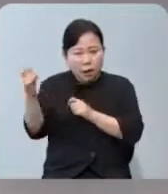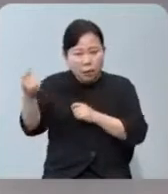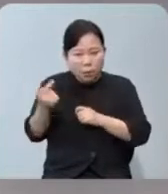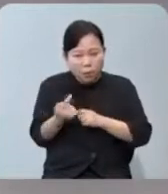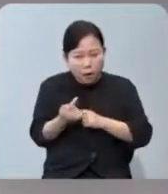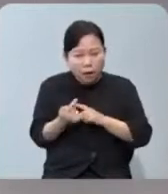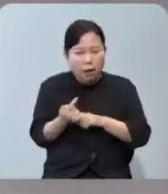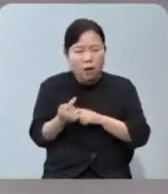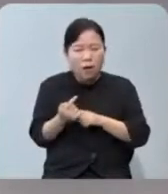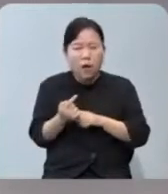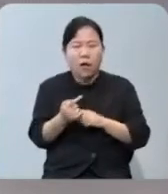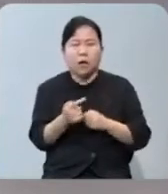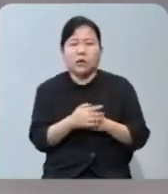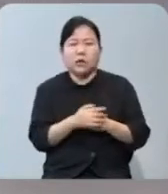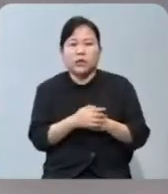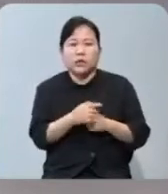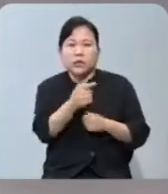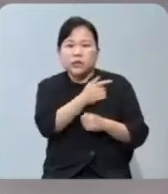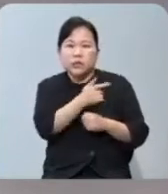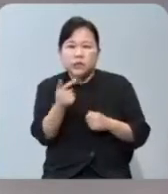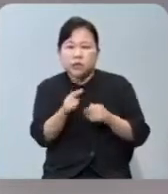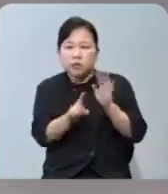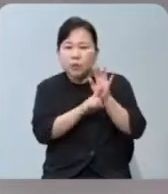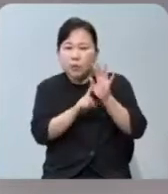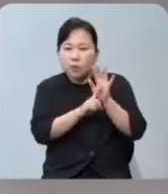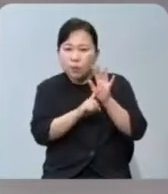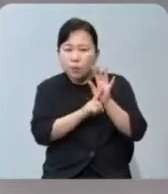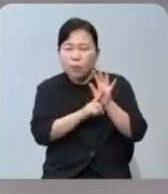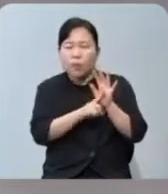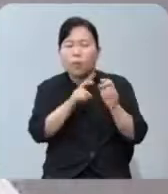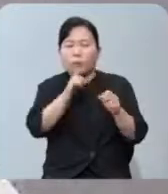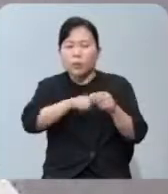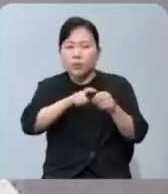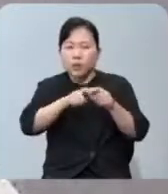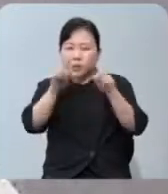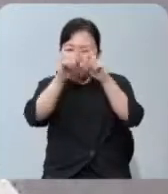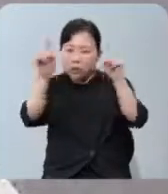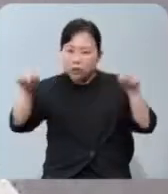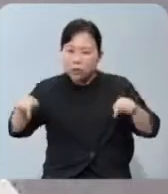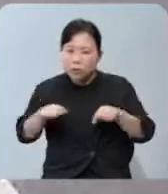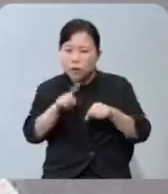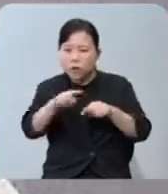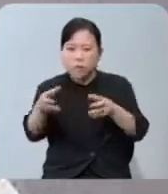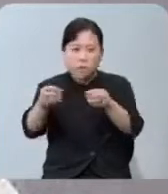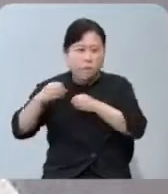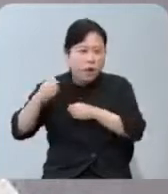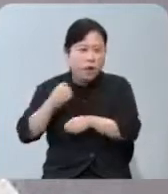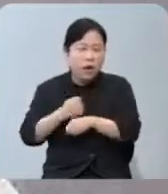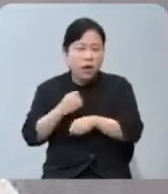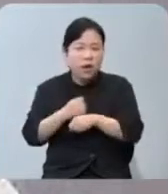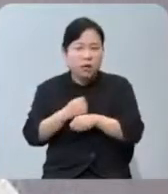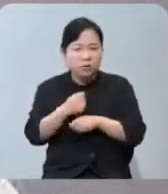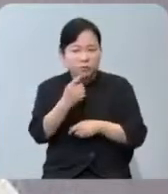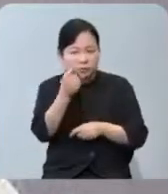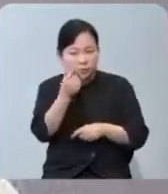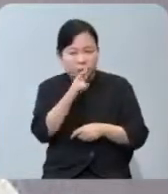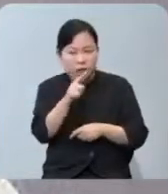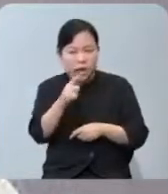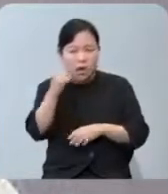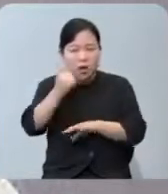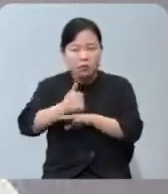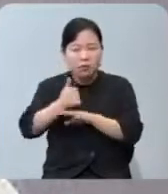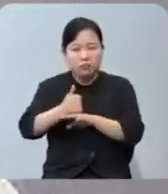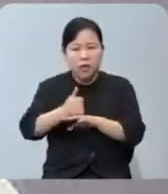갑자기 외벽에 걸린 대형 홍보 현수막을 듣기 시작합니다 잠시 주위 눈치를 살피더니 결국 뜯어낸